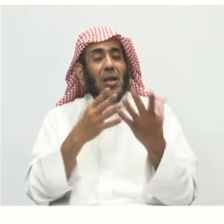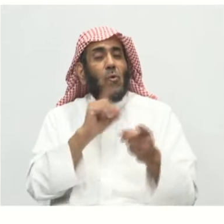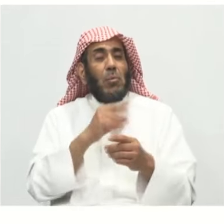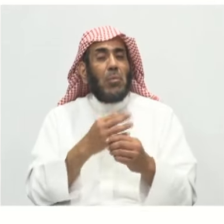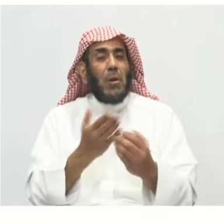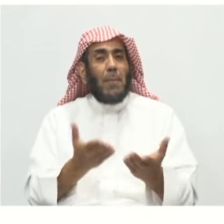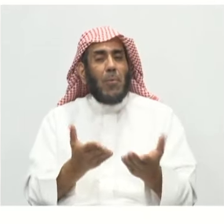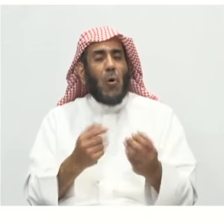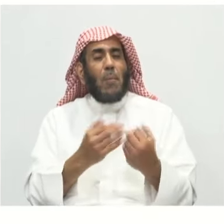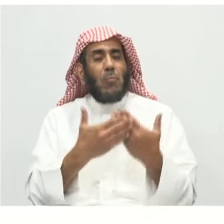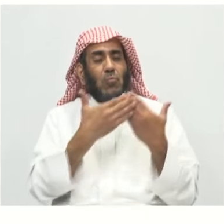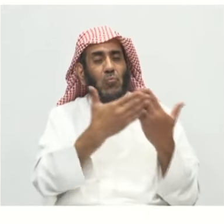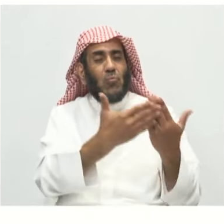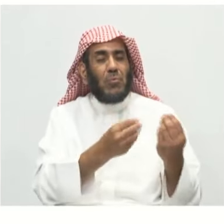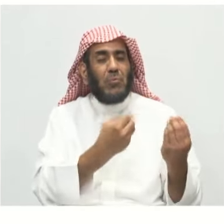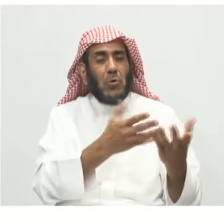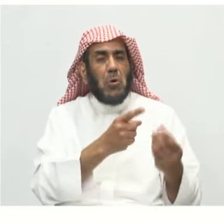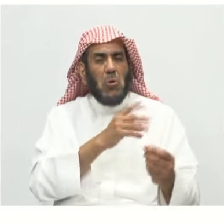يكون بالقيام